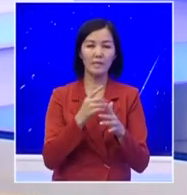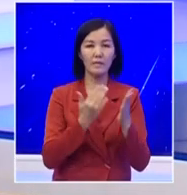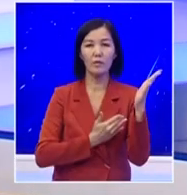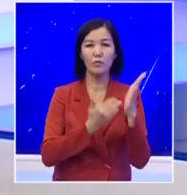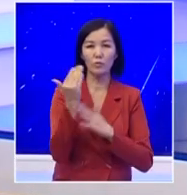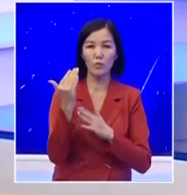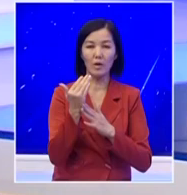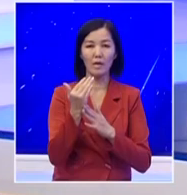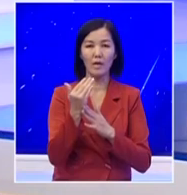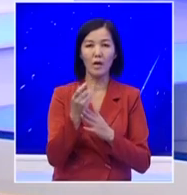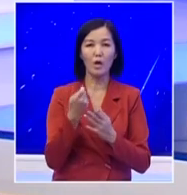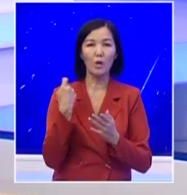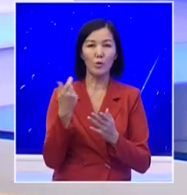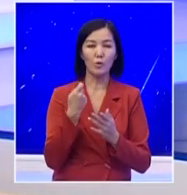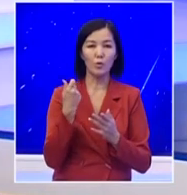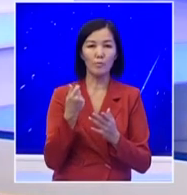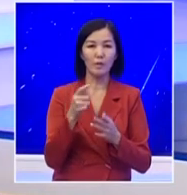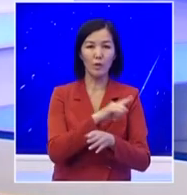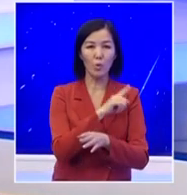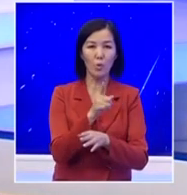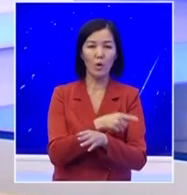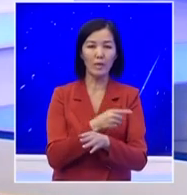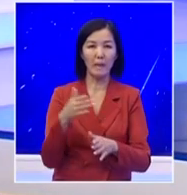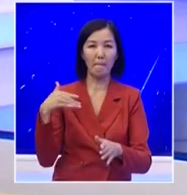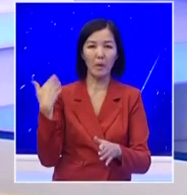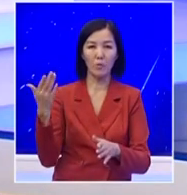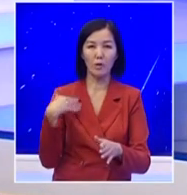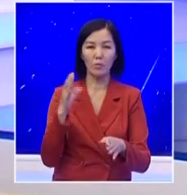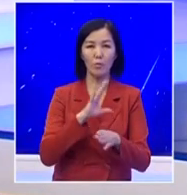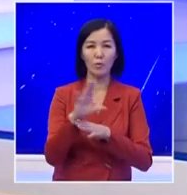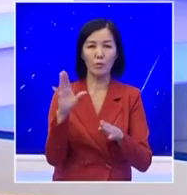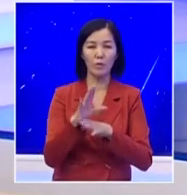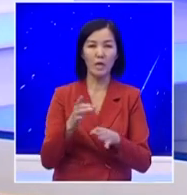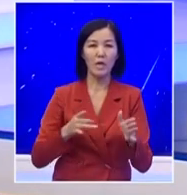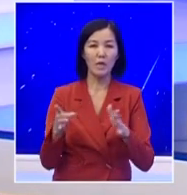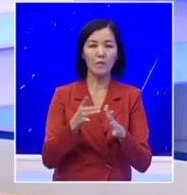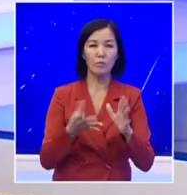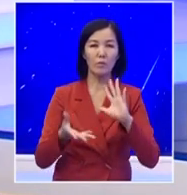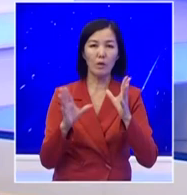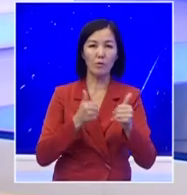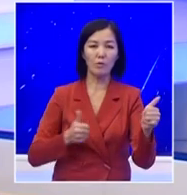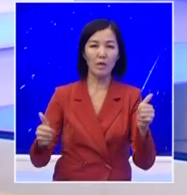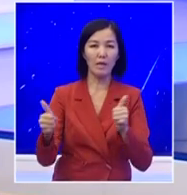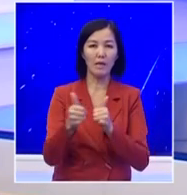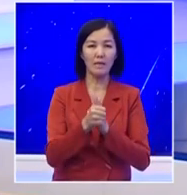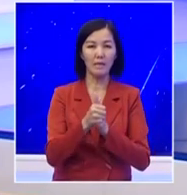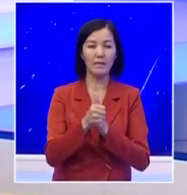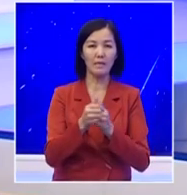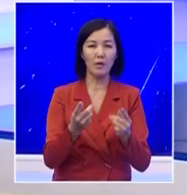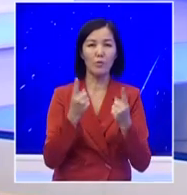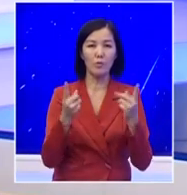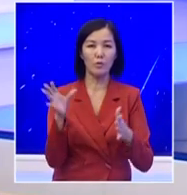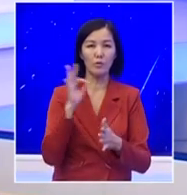тұқым, қуатты биотың айтқыштар өндіруде кешен мамандары республикада алдыңғы орында. Отандық өнімнің дамуына орасан үлес қосып